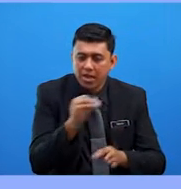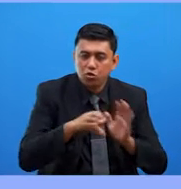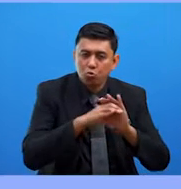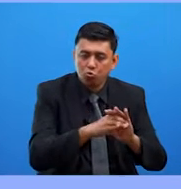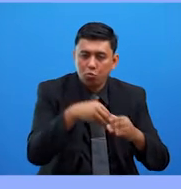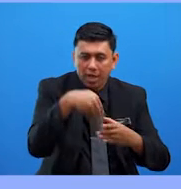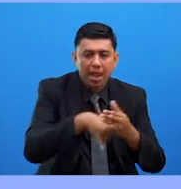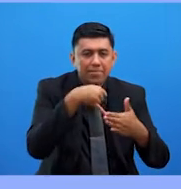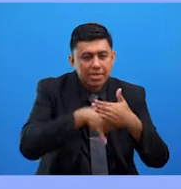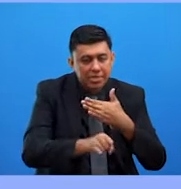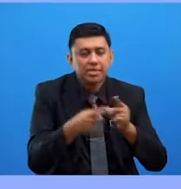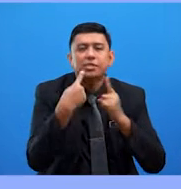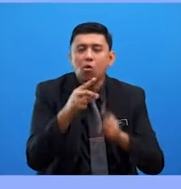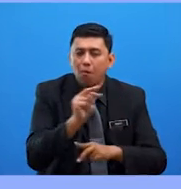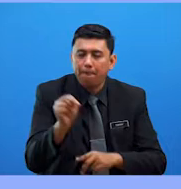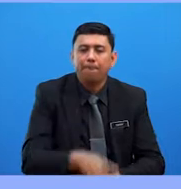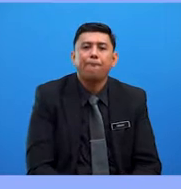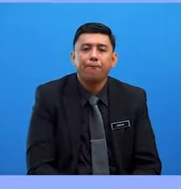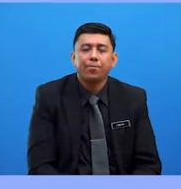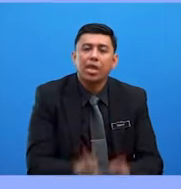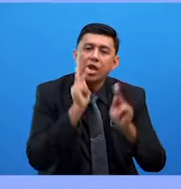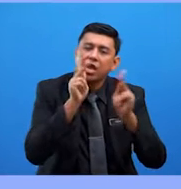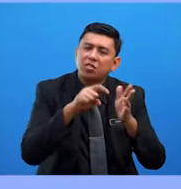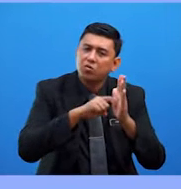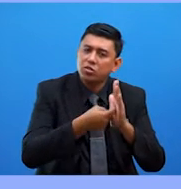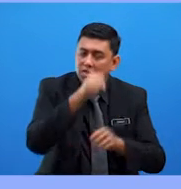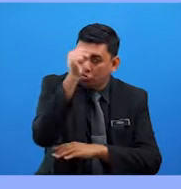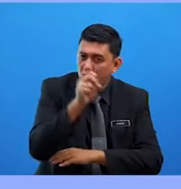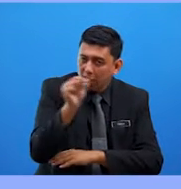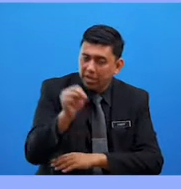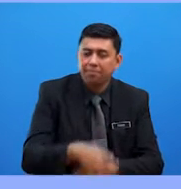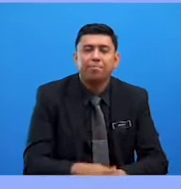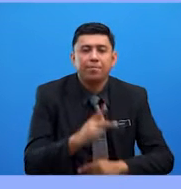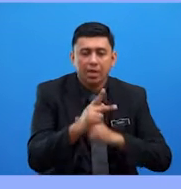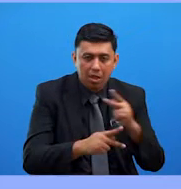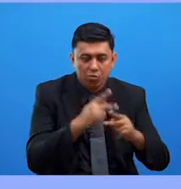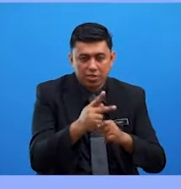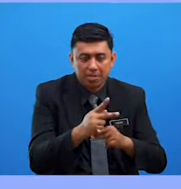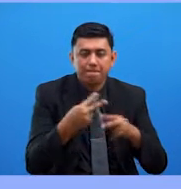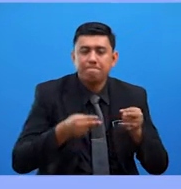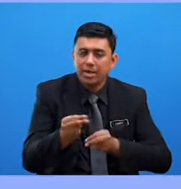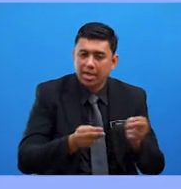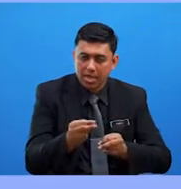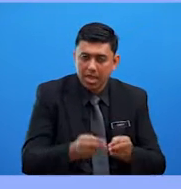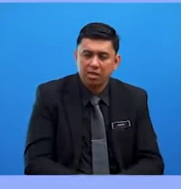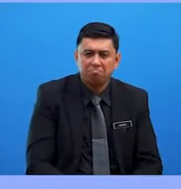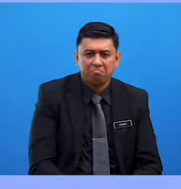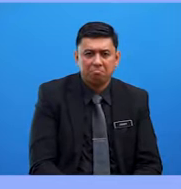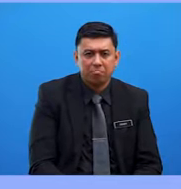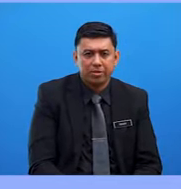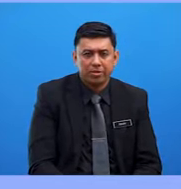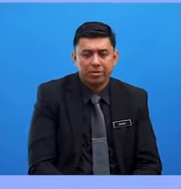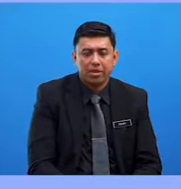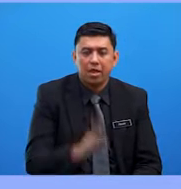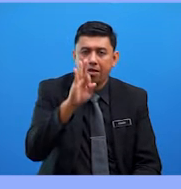isi jawapan nanti. Kedua, kata kunci soalan adalah proses perniagaan. Maka,